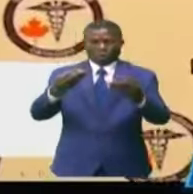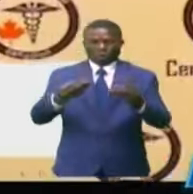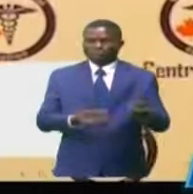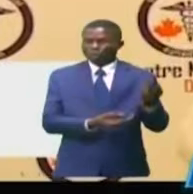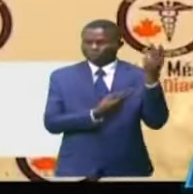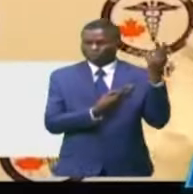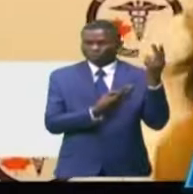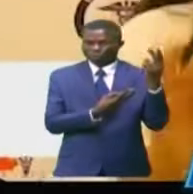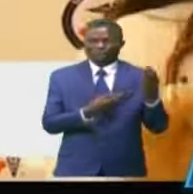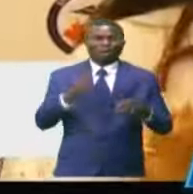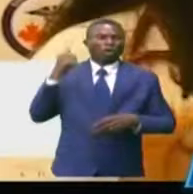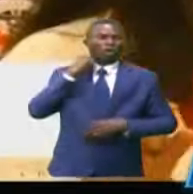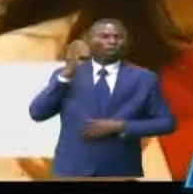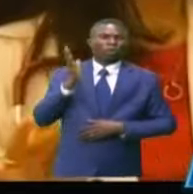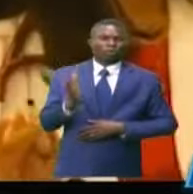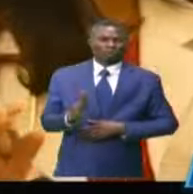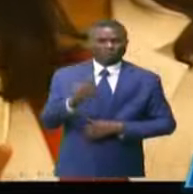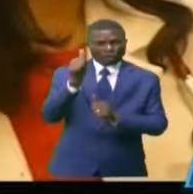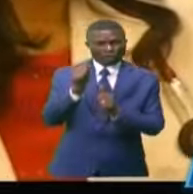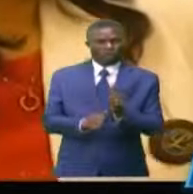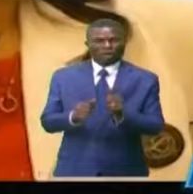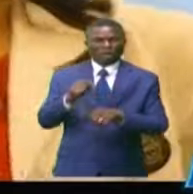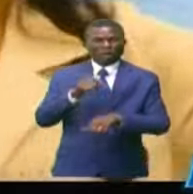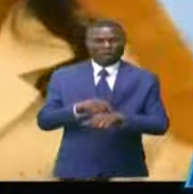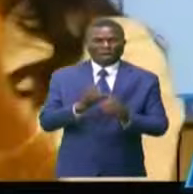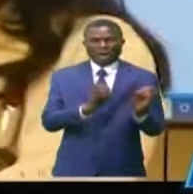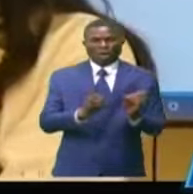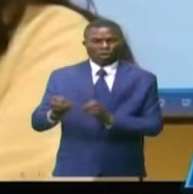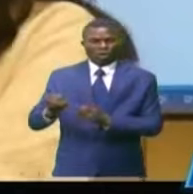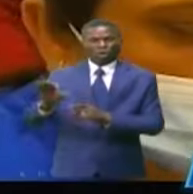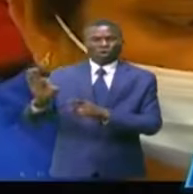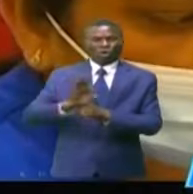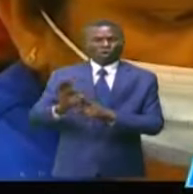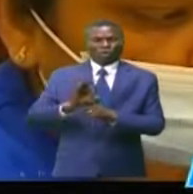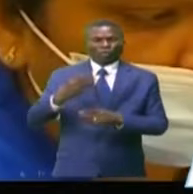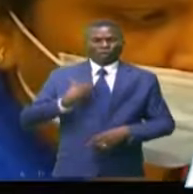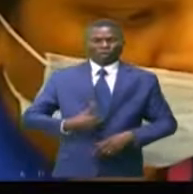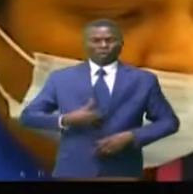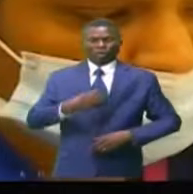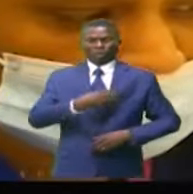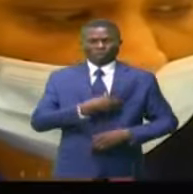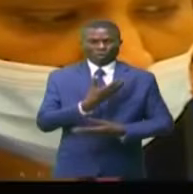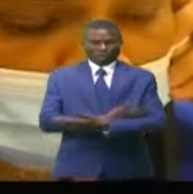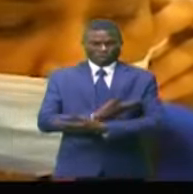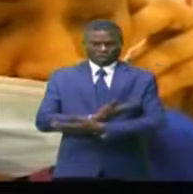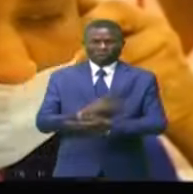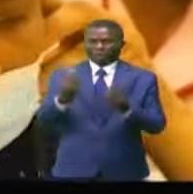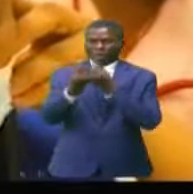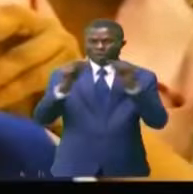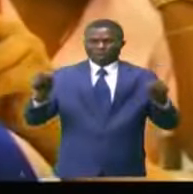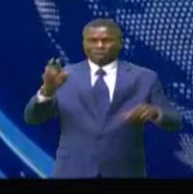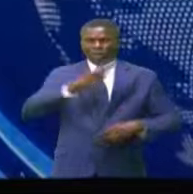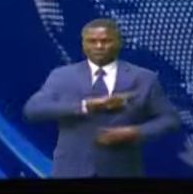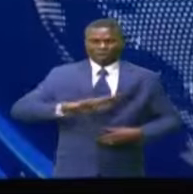au corps soignant chaque fois qu'elle organisera la chirurgie cardiaque pédiatrique gratuite en